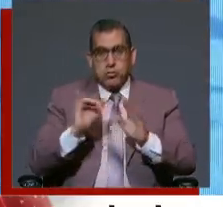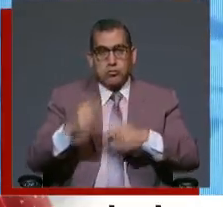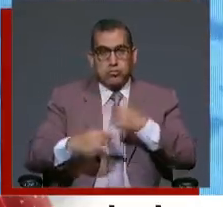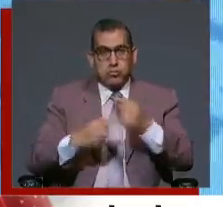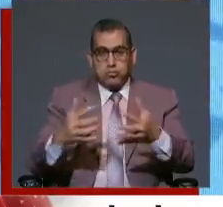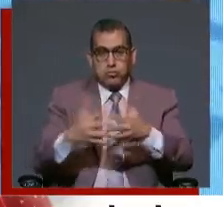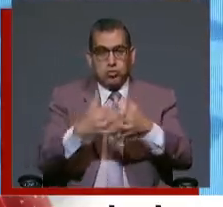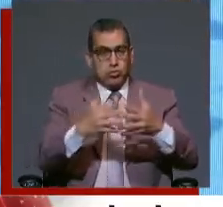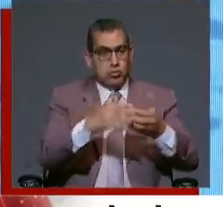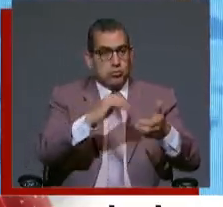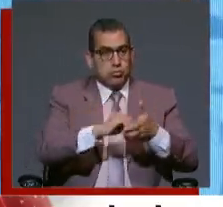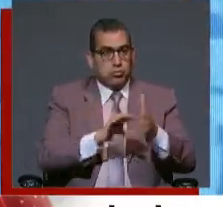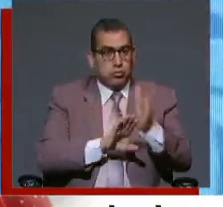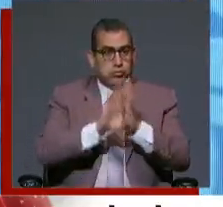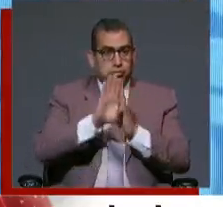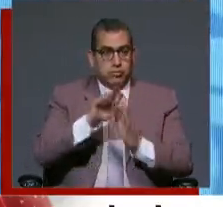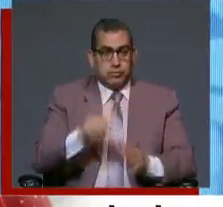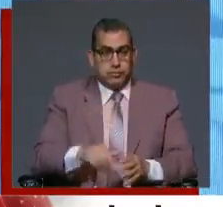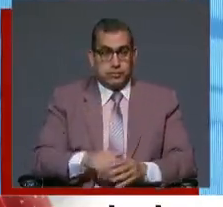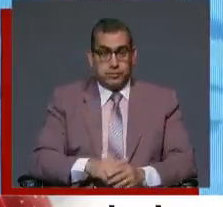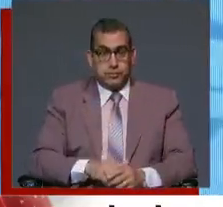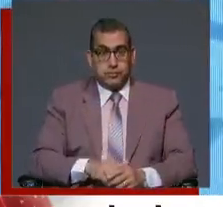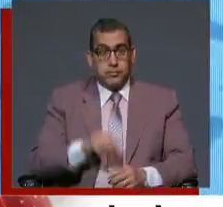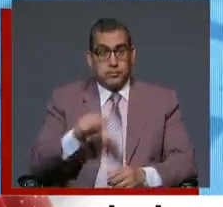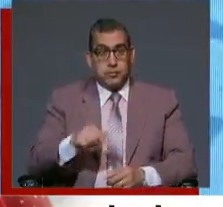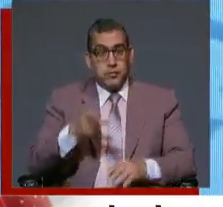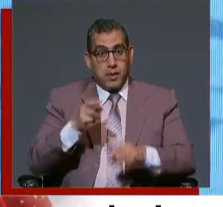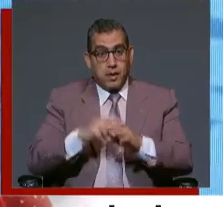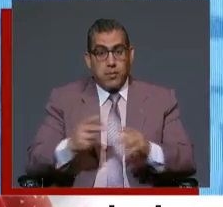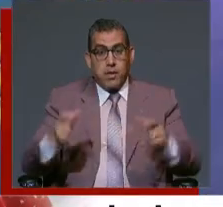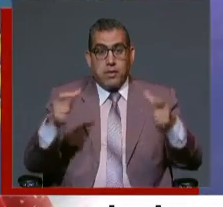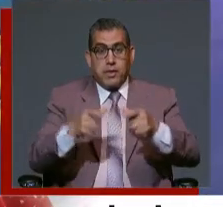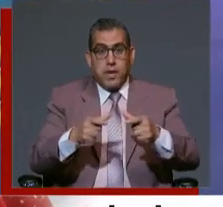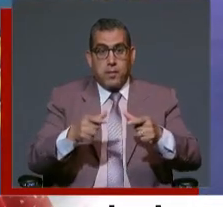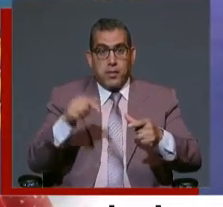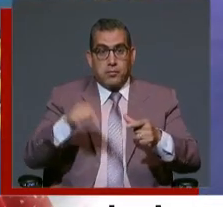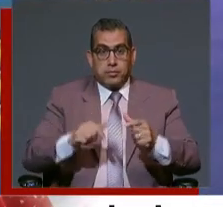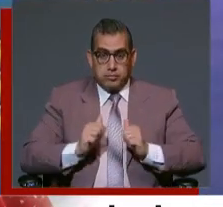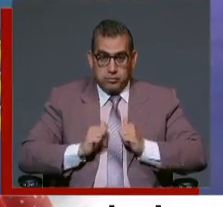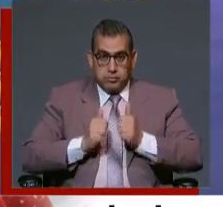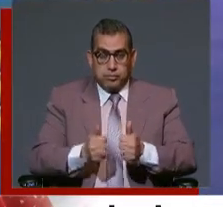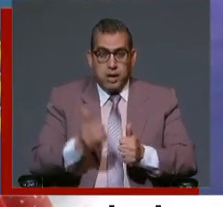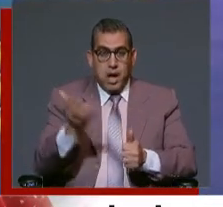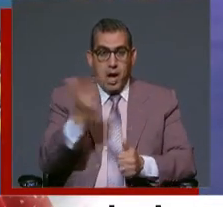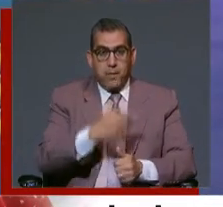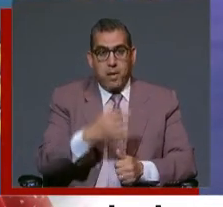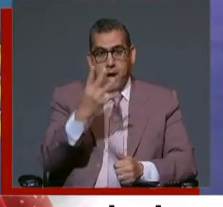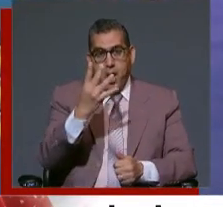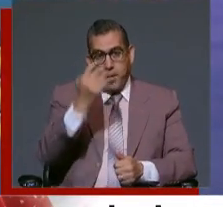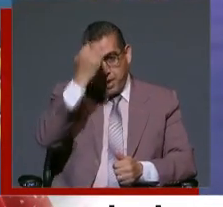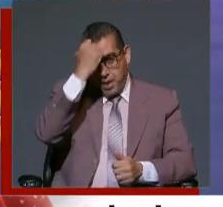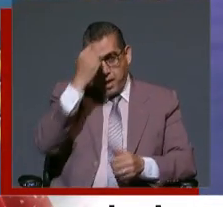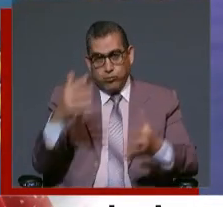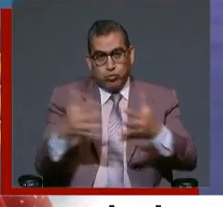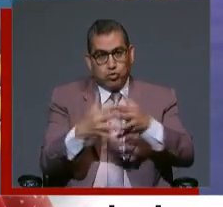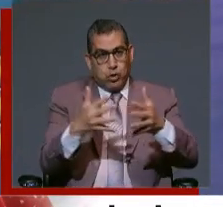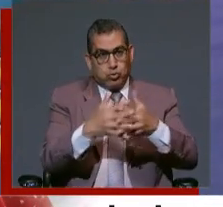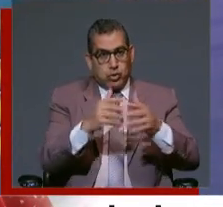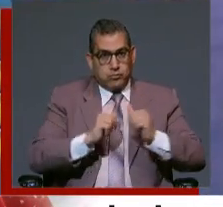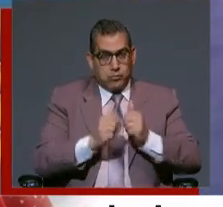شركاء التنمية. تنعقد الاجتماعات بحضور نحو 4000 مشارك